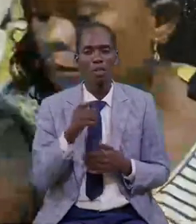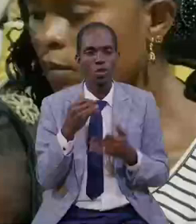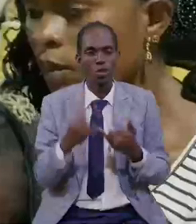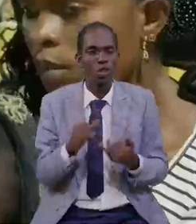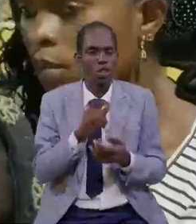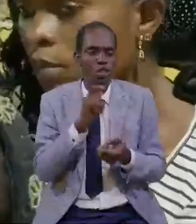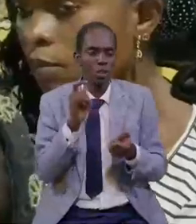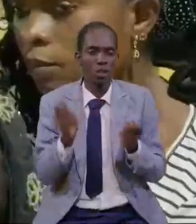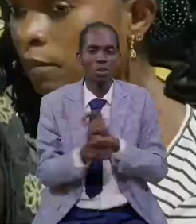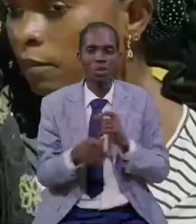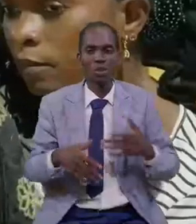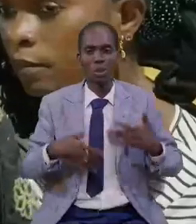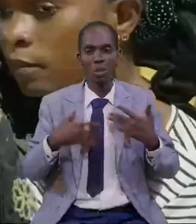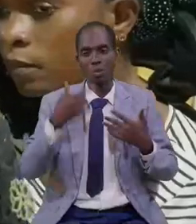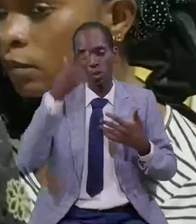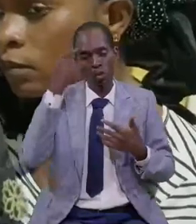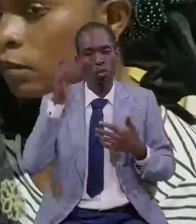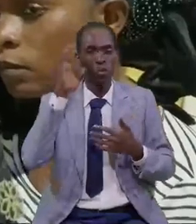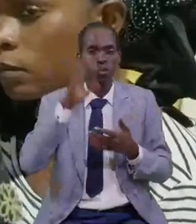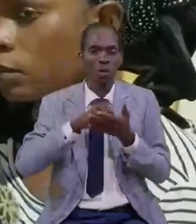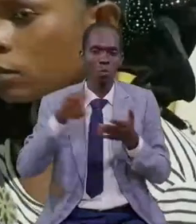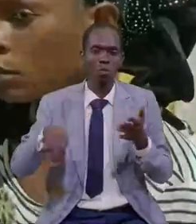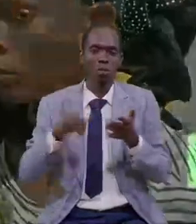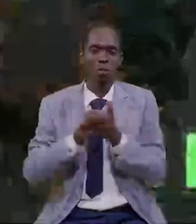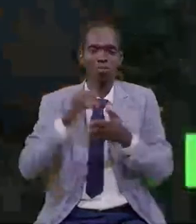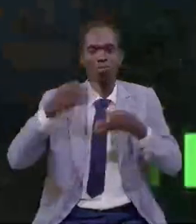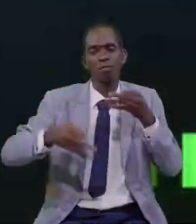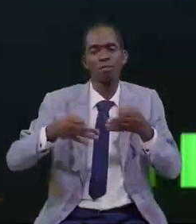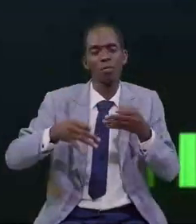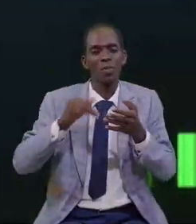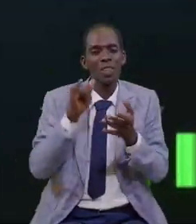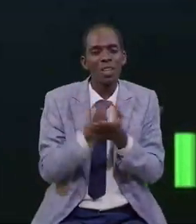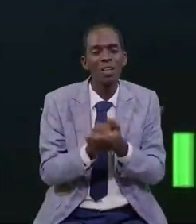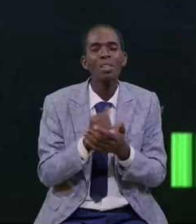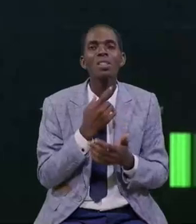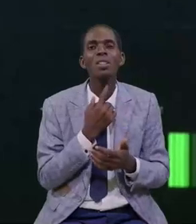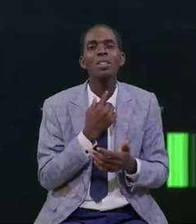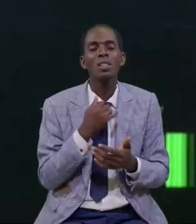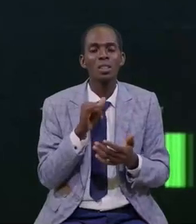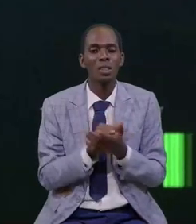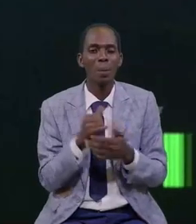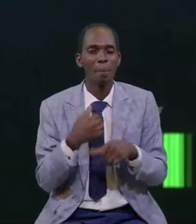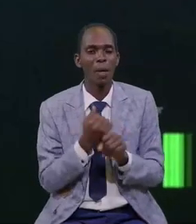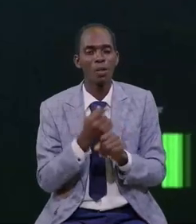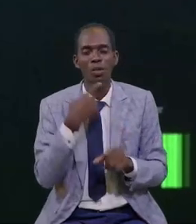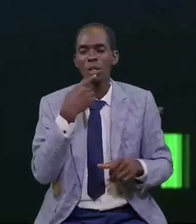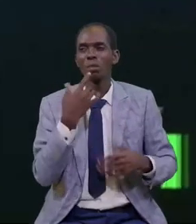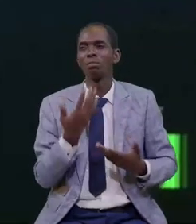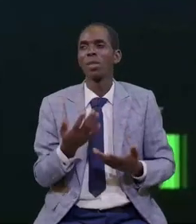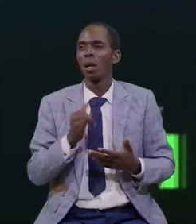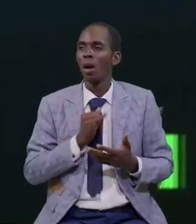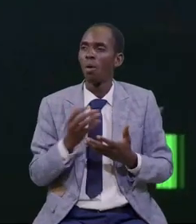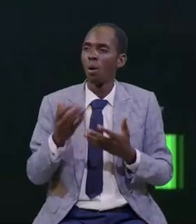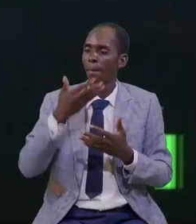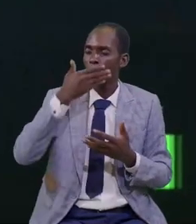est partie cette soif qui t'amène qui t'amène à te dire oh je mets je veux une